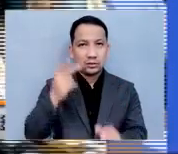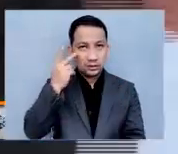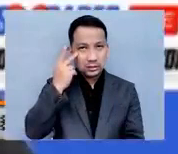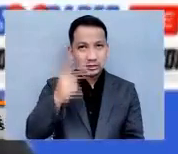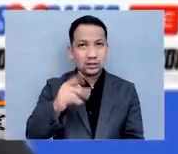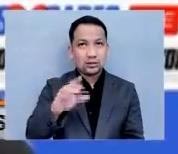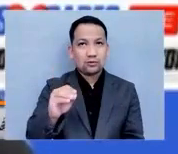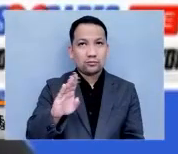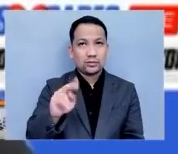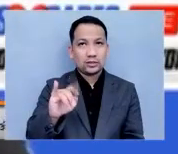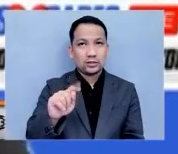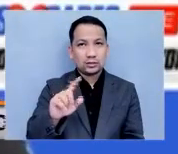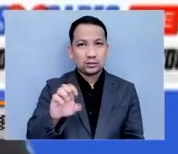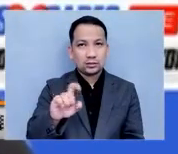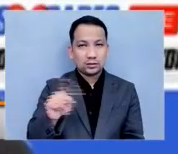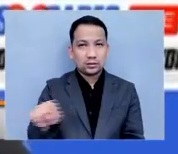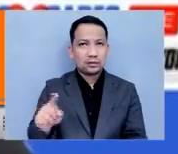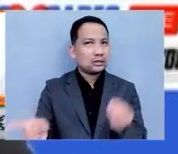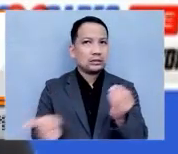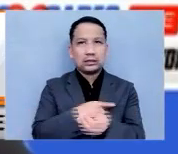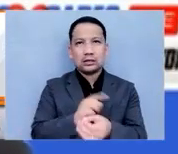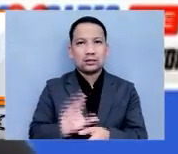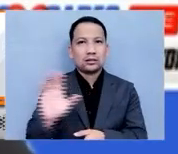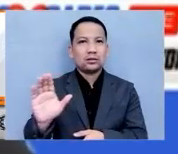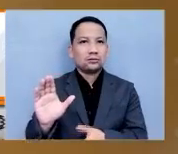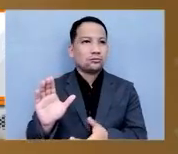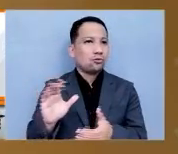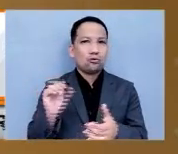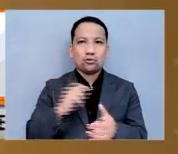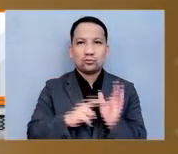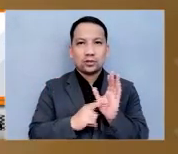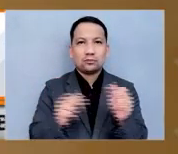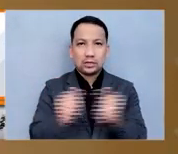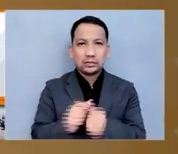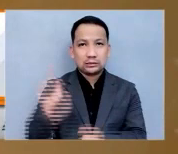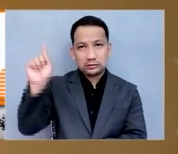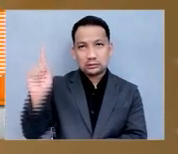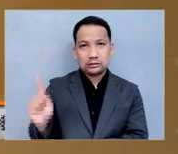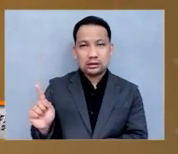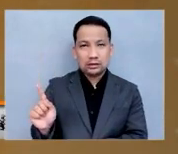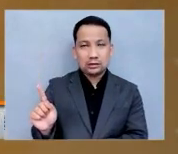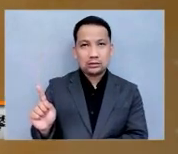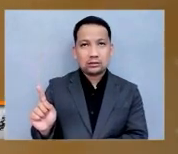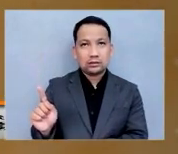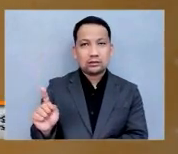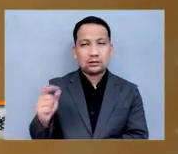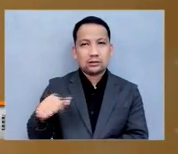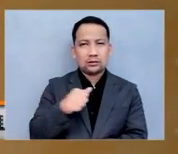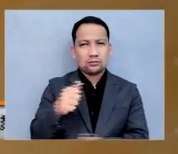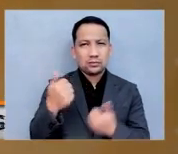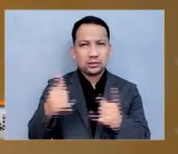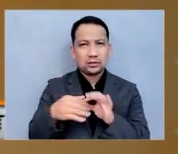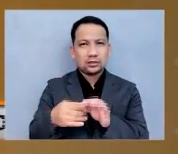Benitez. Sinibak din si Teves sa lahat ng kanyang komite sa Kamara, kabilang ang pagiging Vice Chairperson ng House Committee on Games